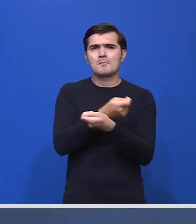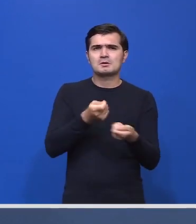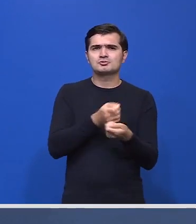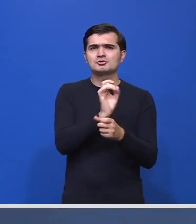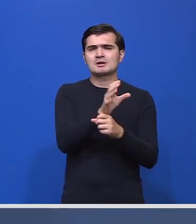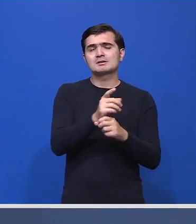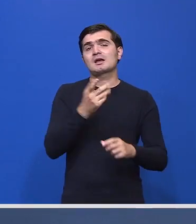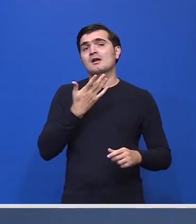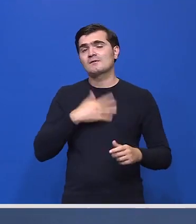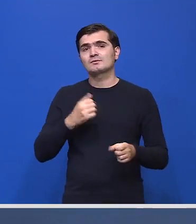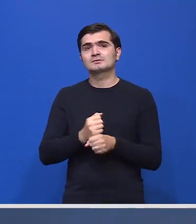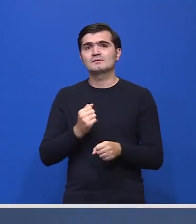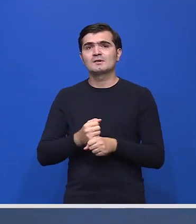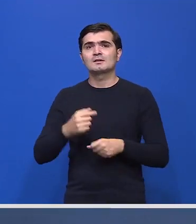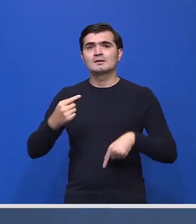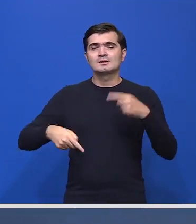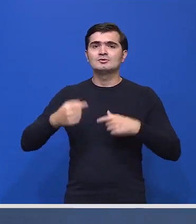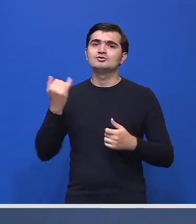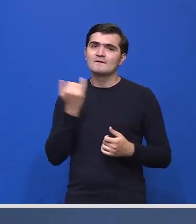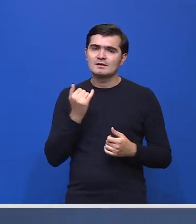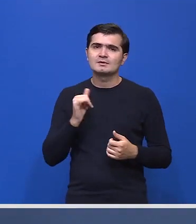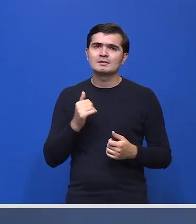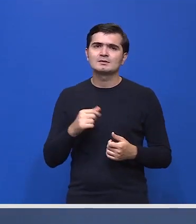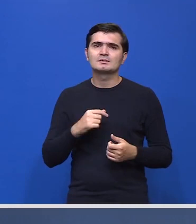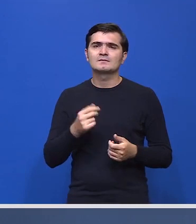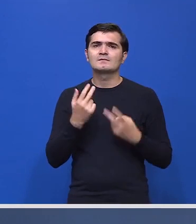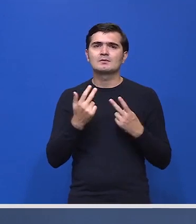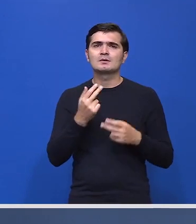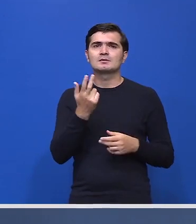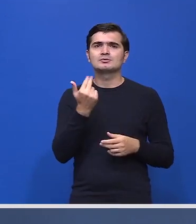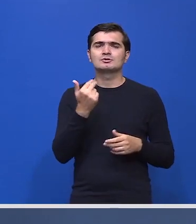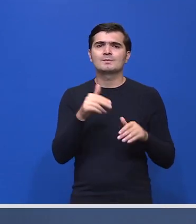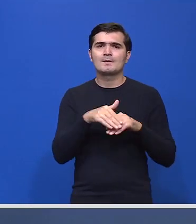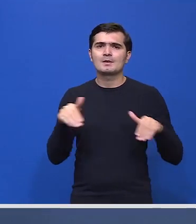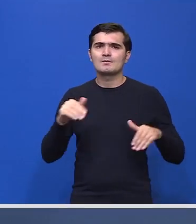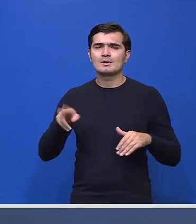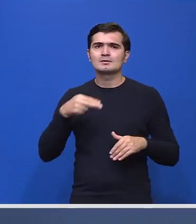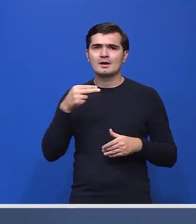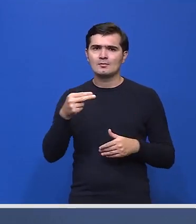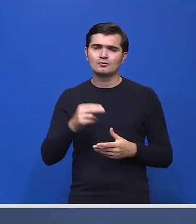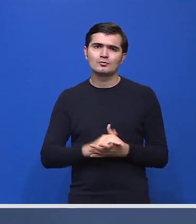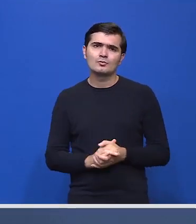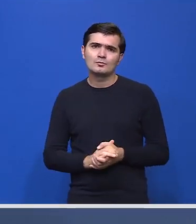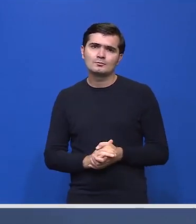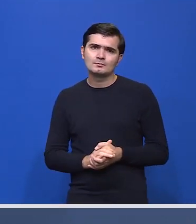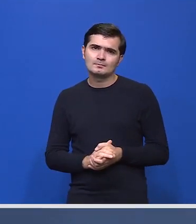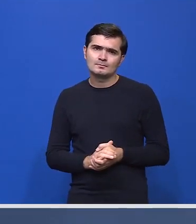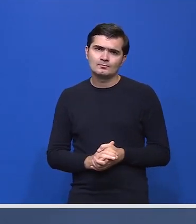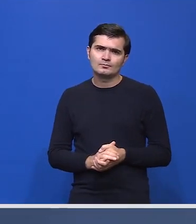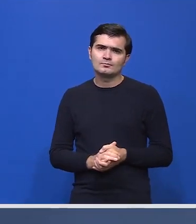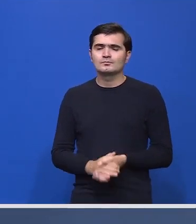să producă energie verde, inclusiv pentru comercializare, este de 15 milioane de euro, deci le